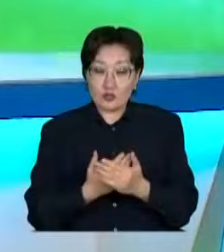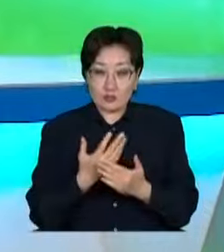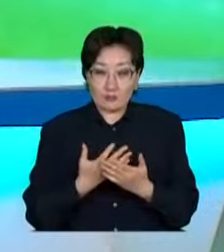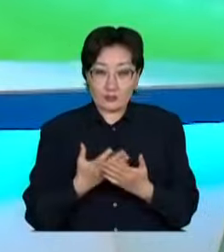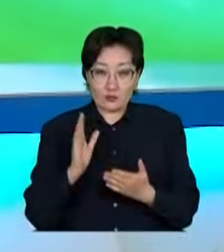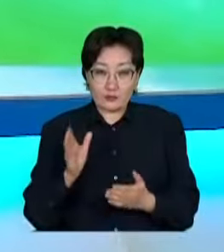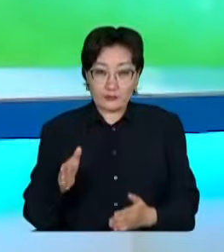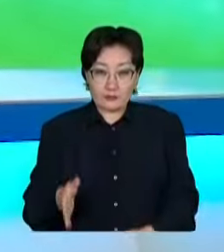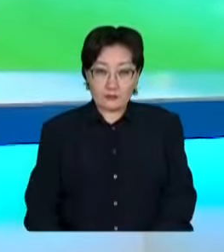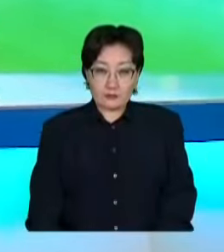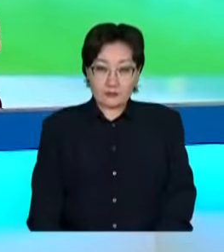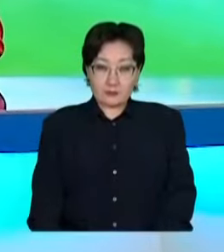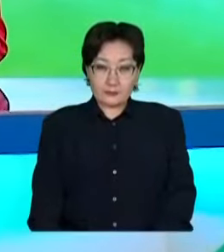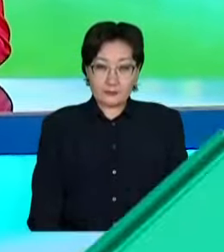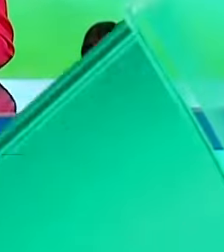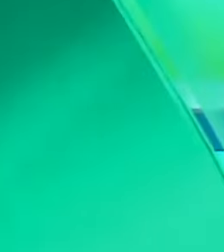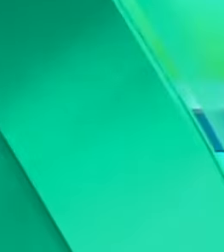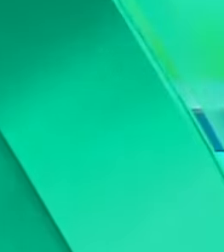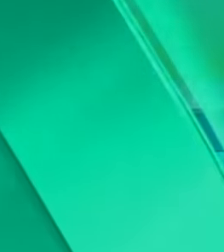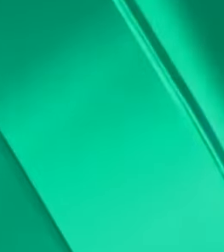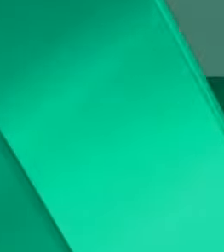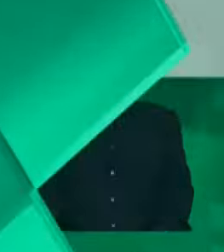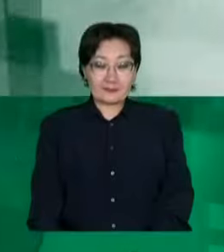Бүгінгі шығарылымнан көретіндеріңіз.